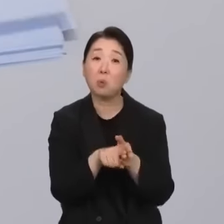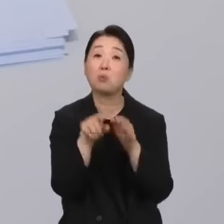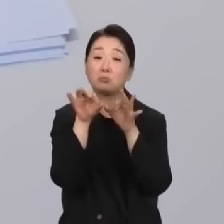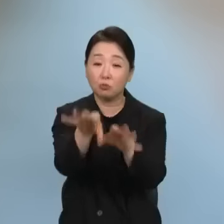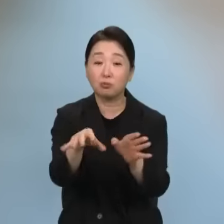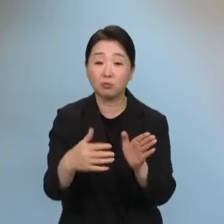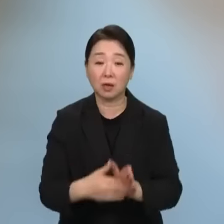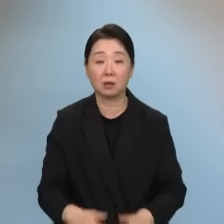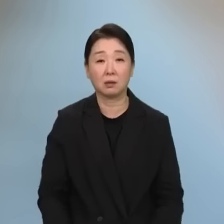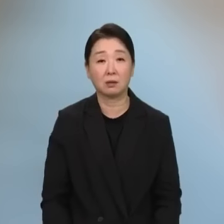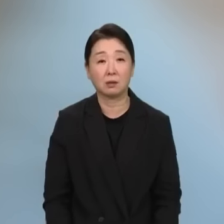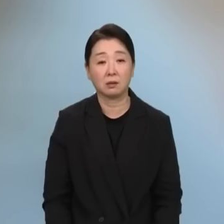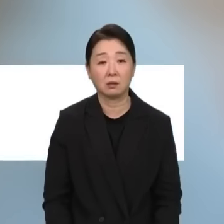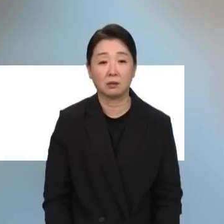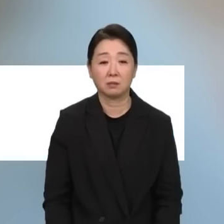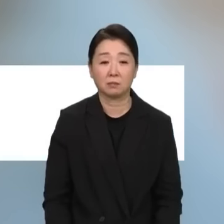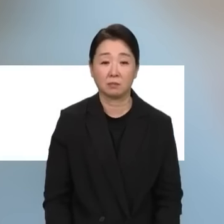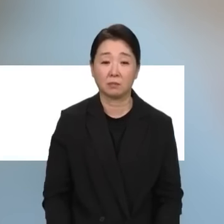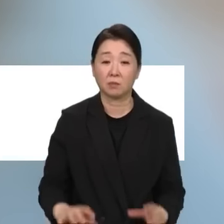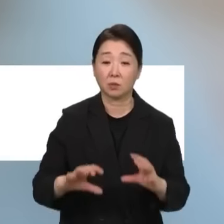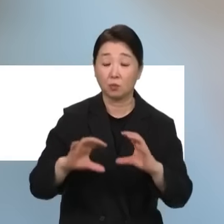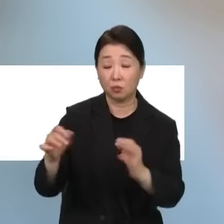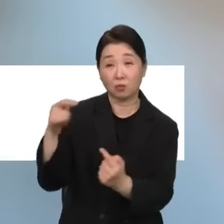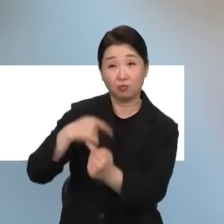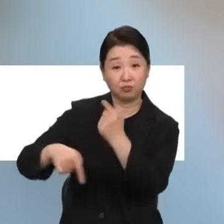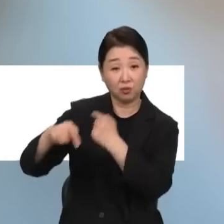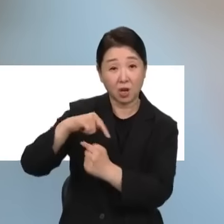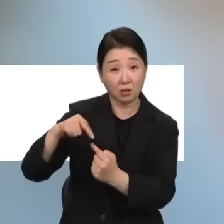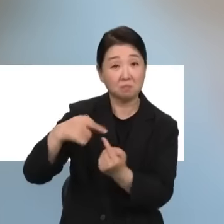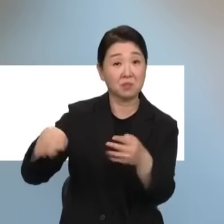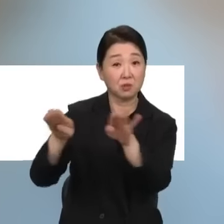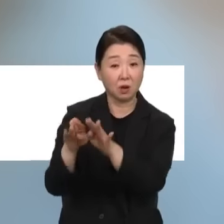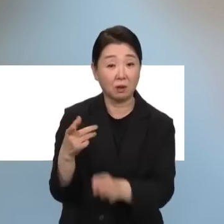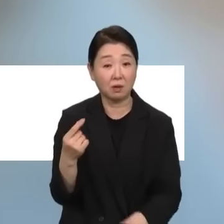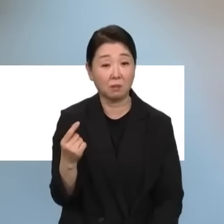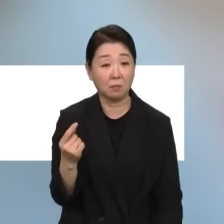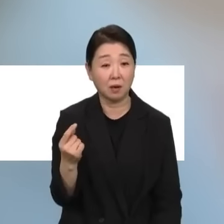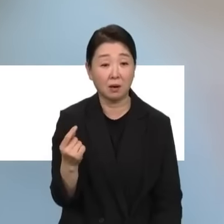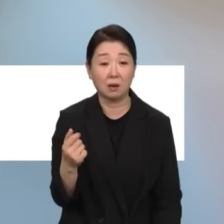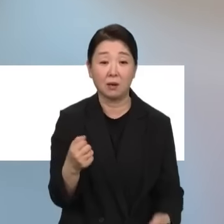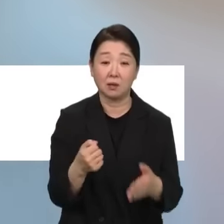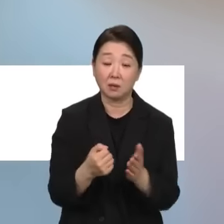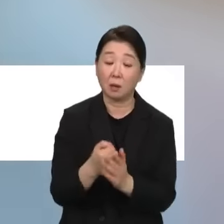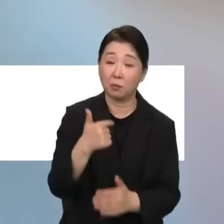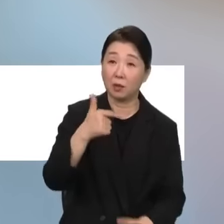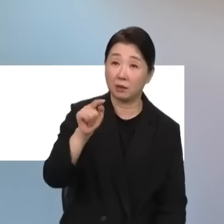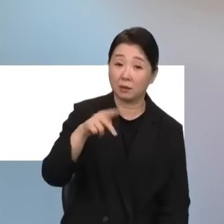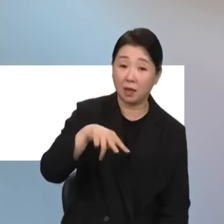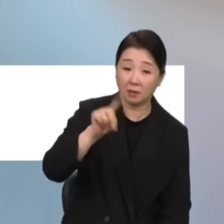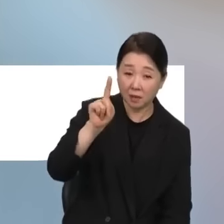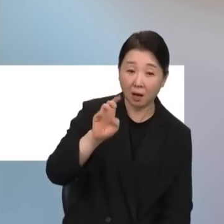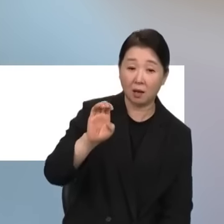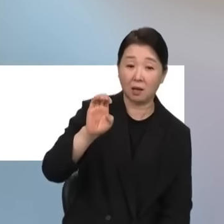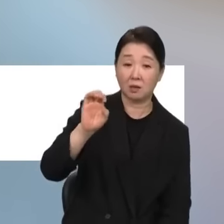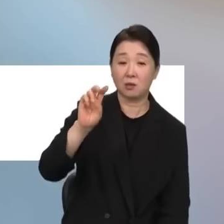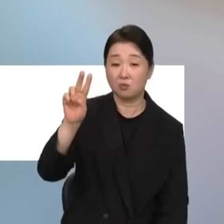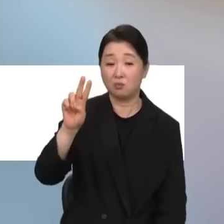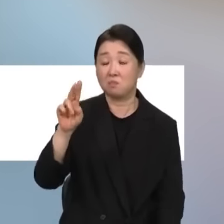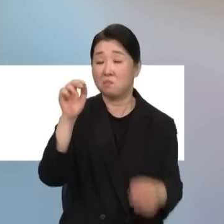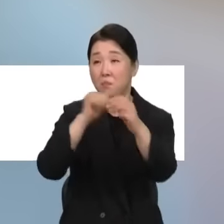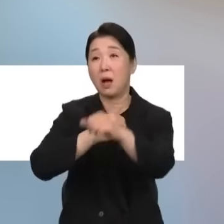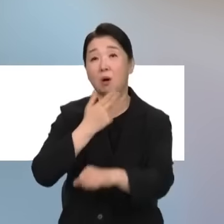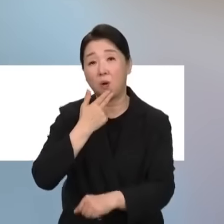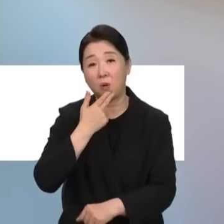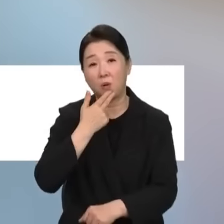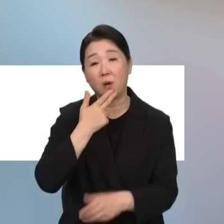합니다. 국가에서 운영하는 기관이기 때문에 뭐 나사나 EU가 망하지 않은 이상 뭐